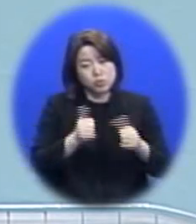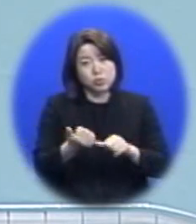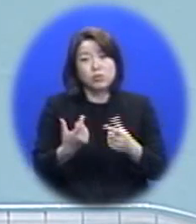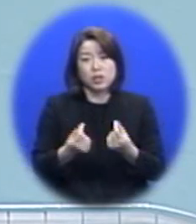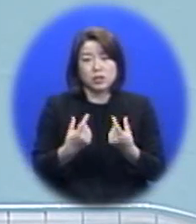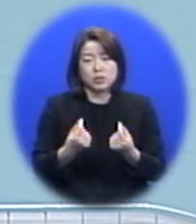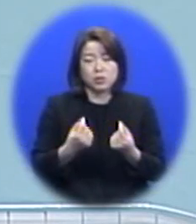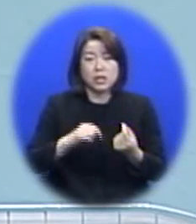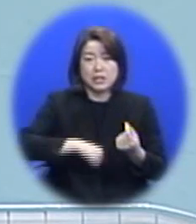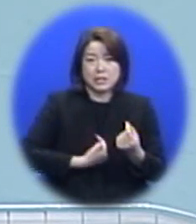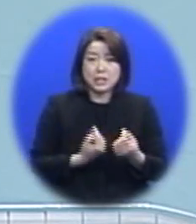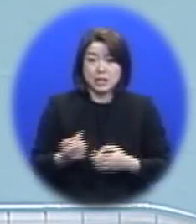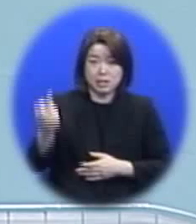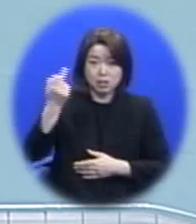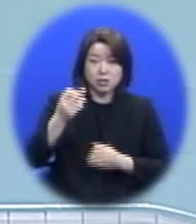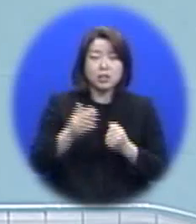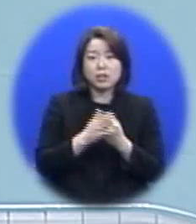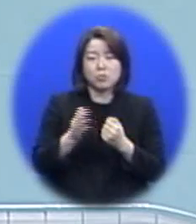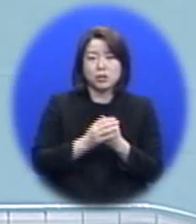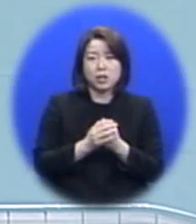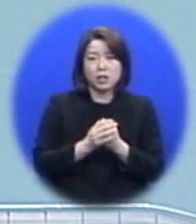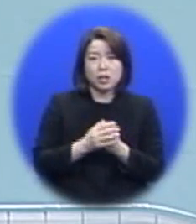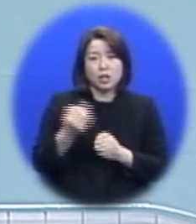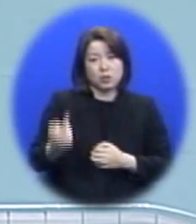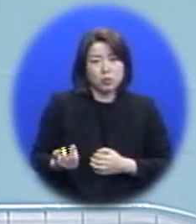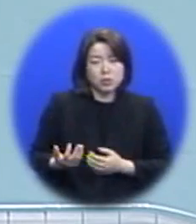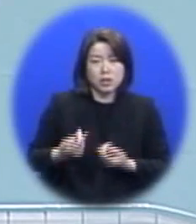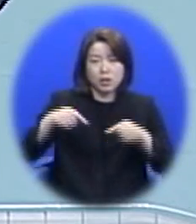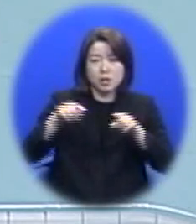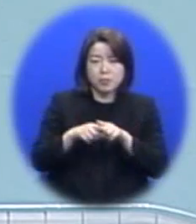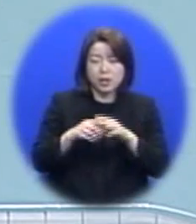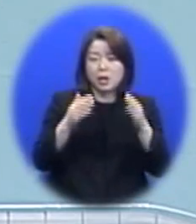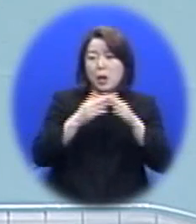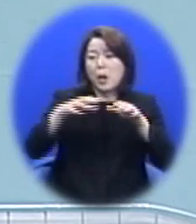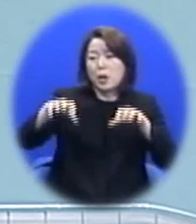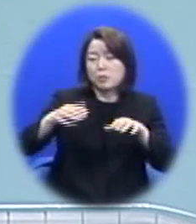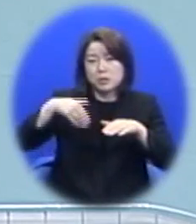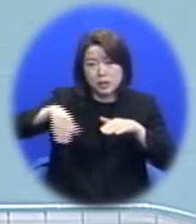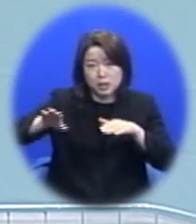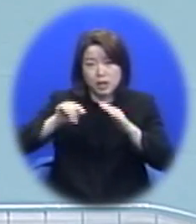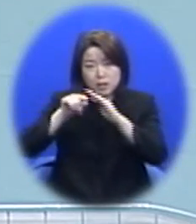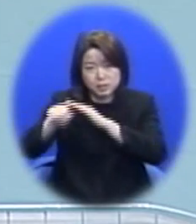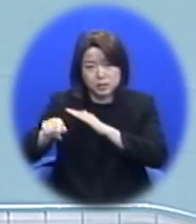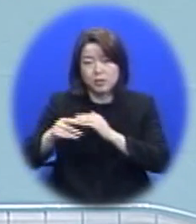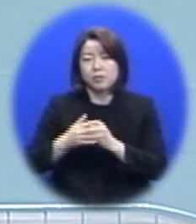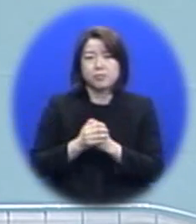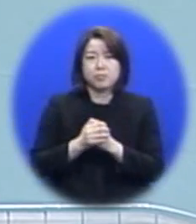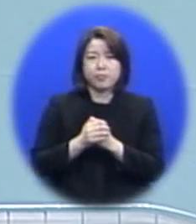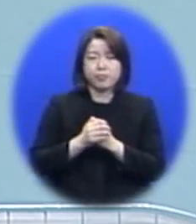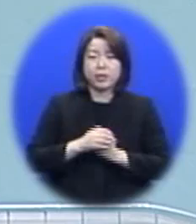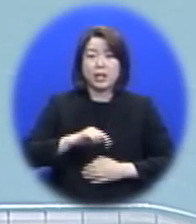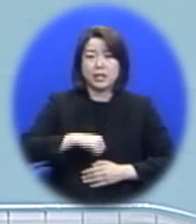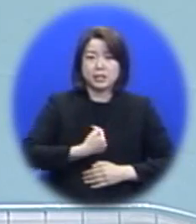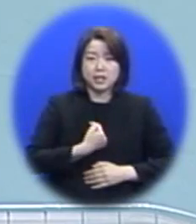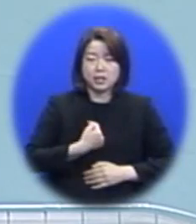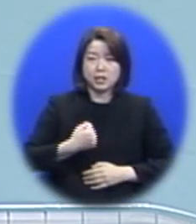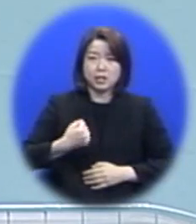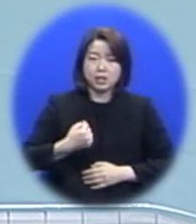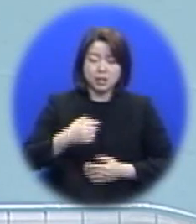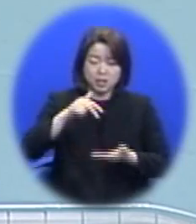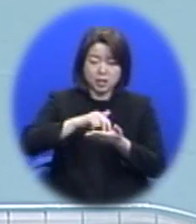그래도 자기가 형이니까 동생을 데리고 이웃집을 찾아가서 자기 형편을